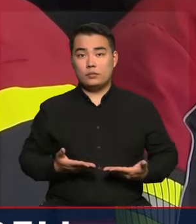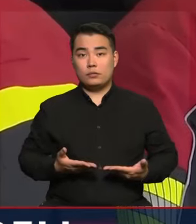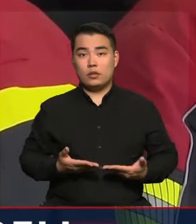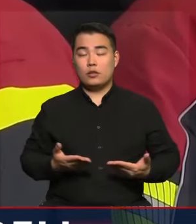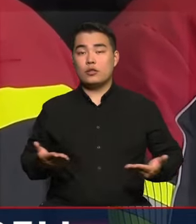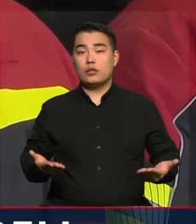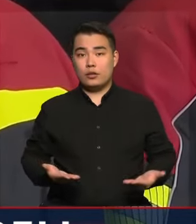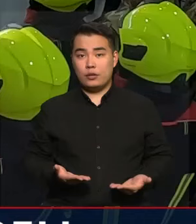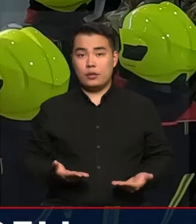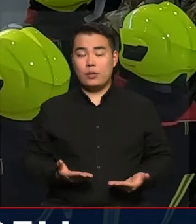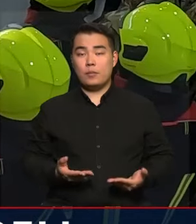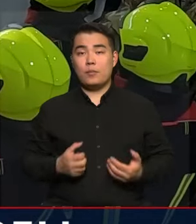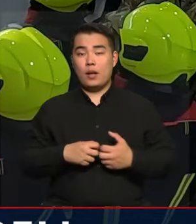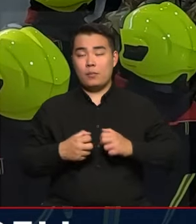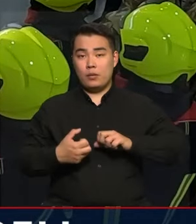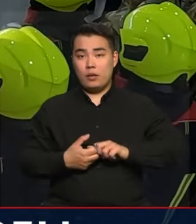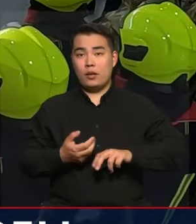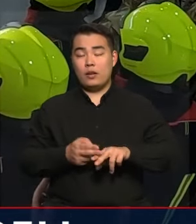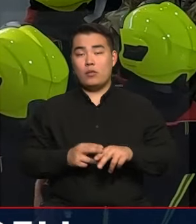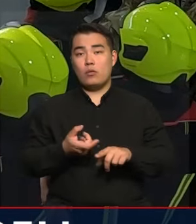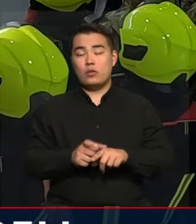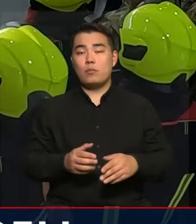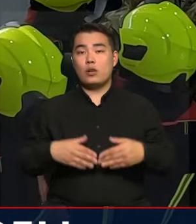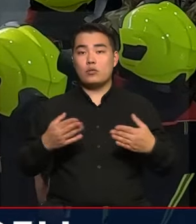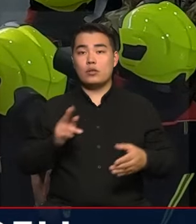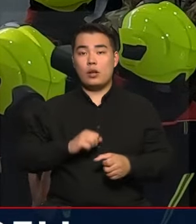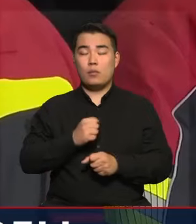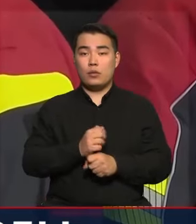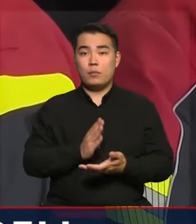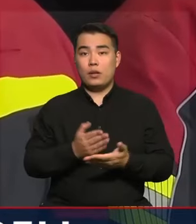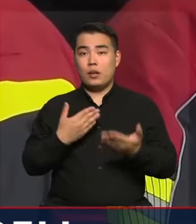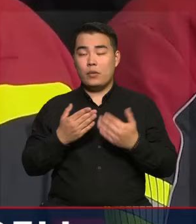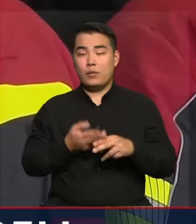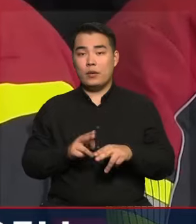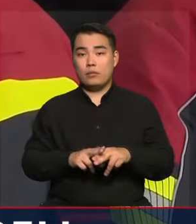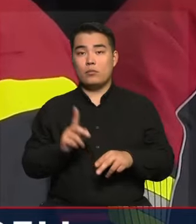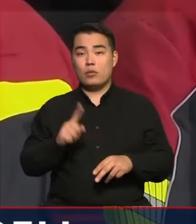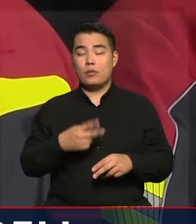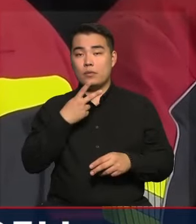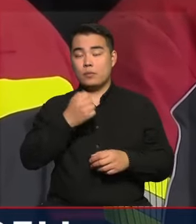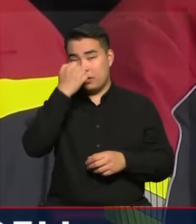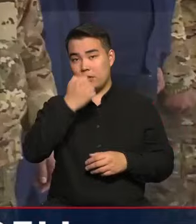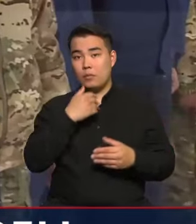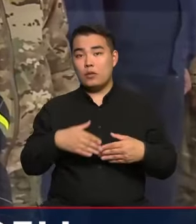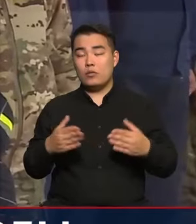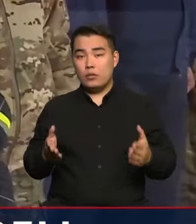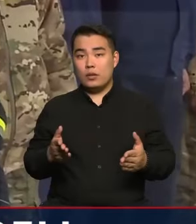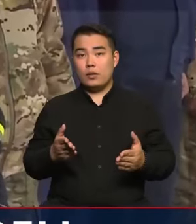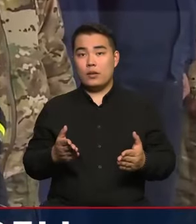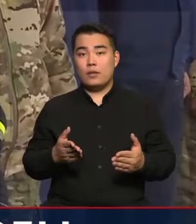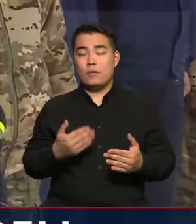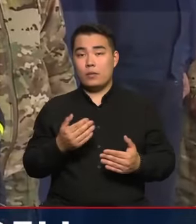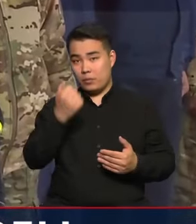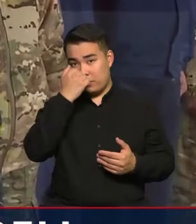біздің тұрғын үй мәселесі жайлы өте үлкен жұмыстар жүргізіліп жатыр. Оған да ризашылығымыз шексіз. Рахмет